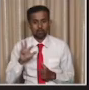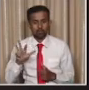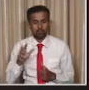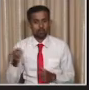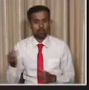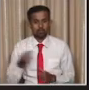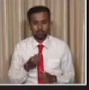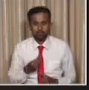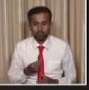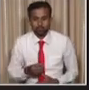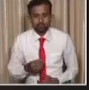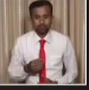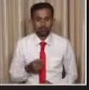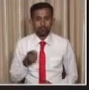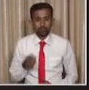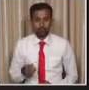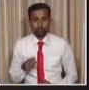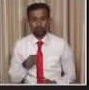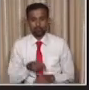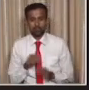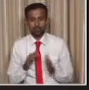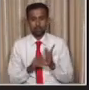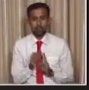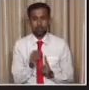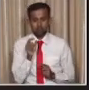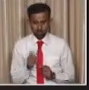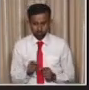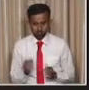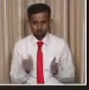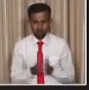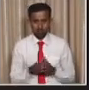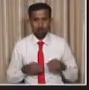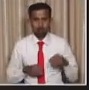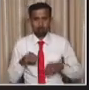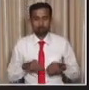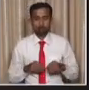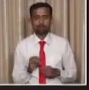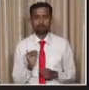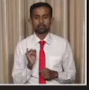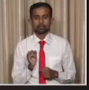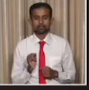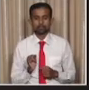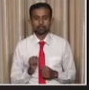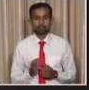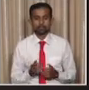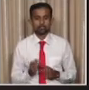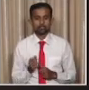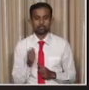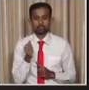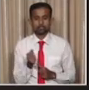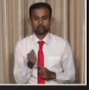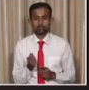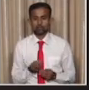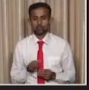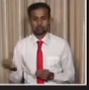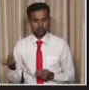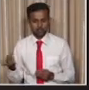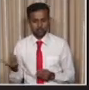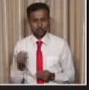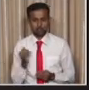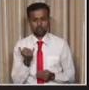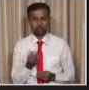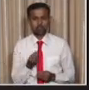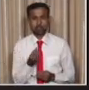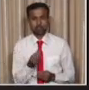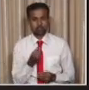49කට ගන්නකොට මේ සැරේ අපේ ඇමතිවරු ඇතුළු දේශපාලන බලධාරීන් අර ඉංජිනේරුවන්ටත් දෙන්න නැතුව